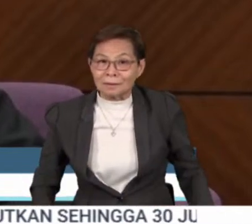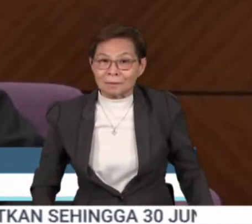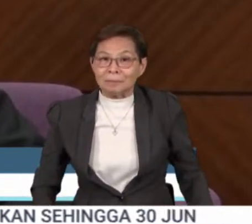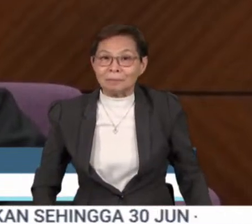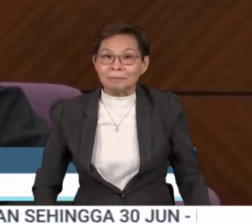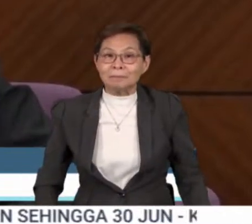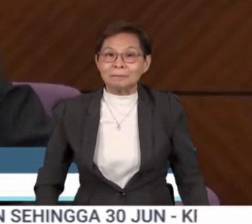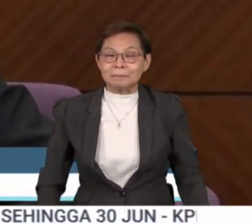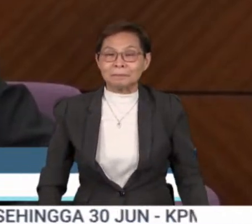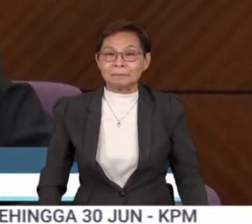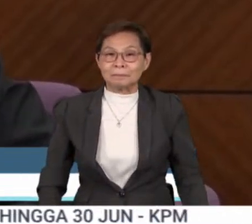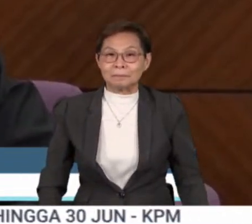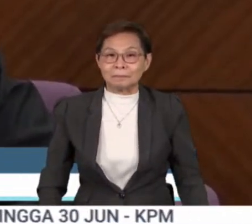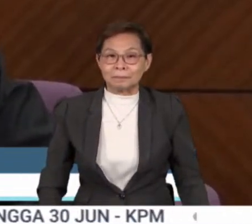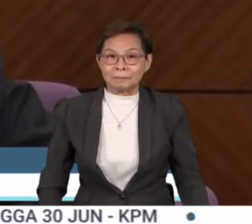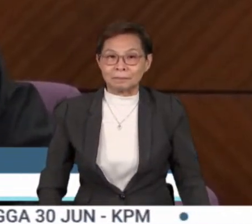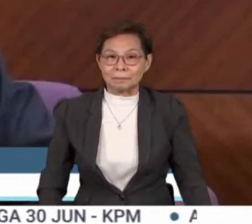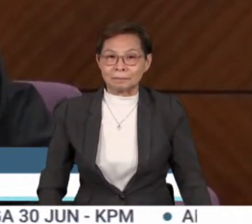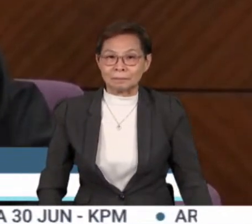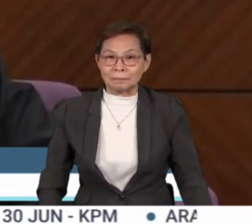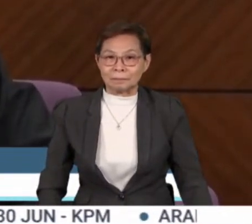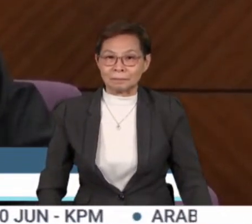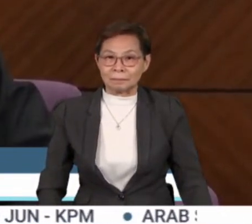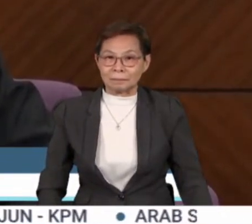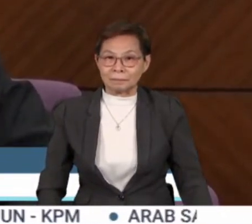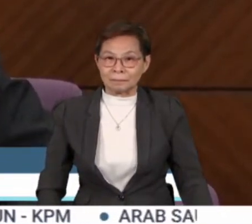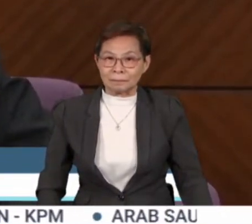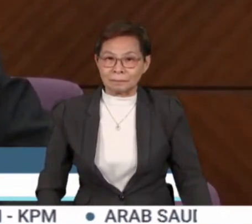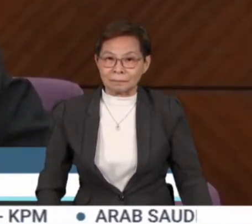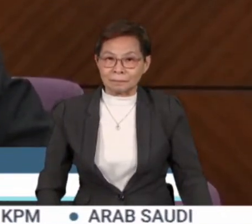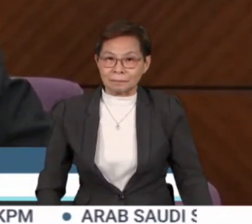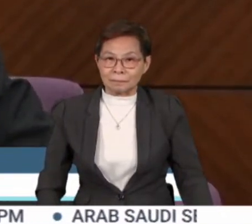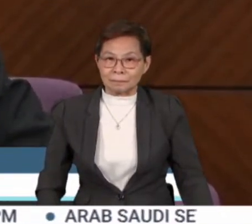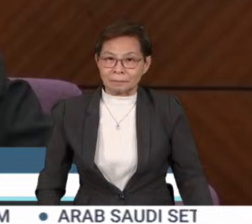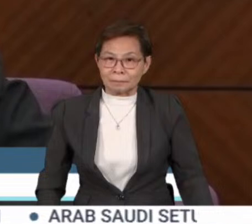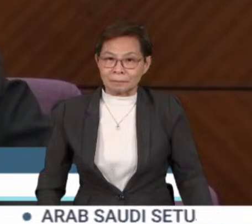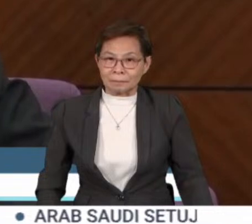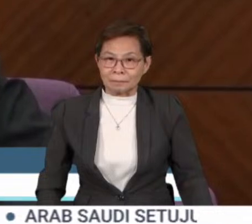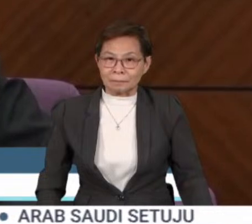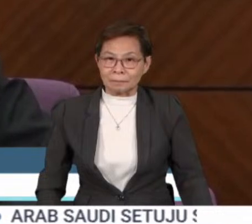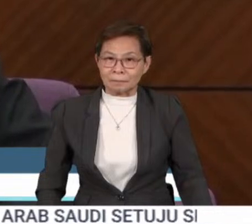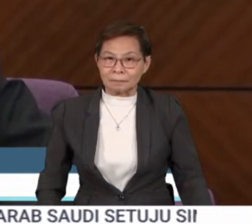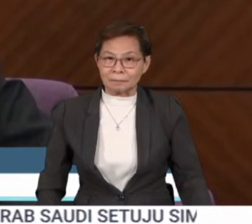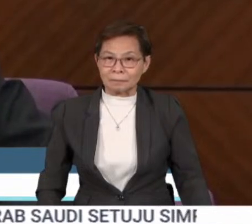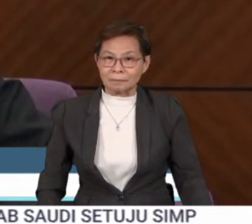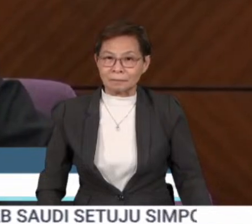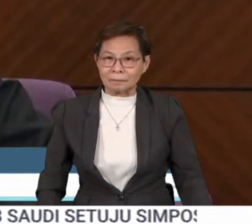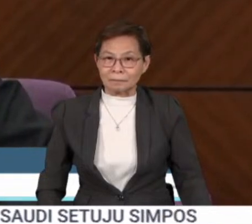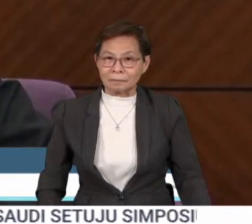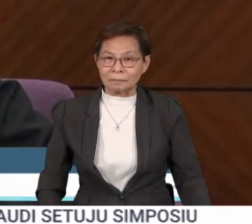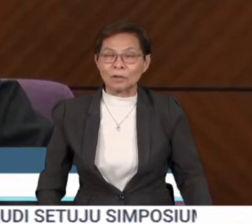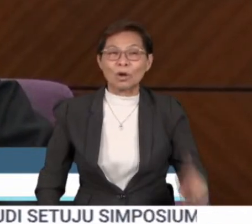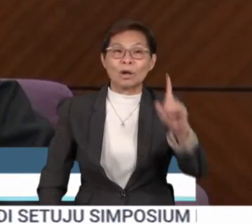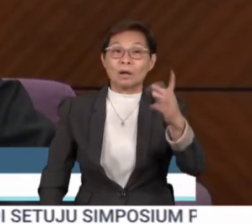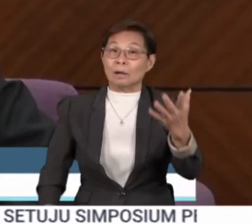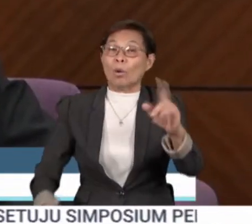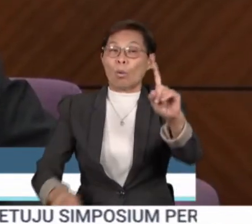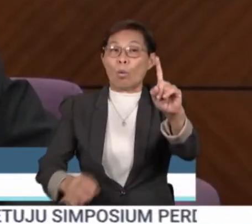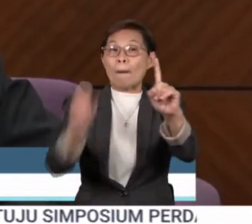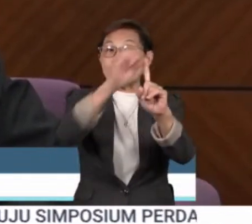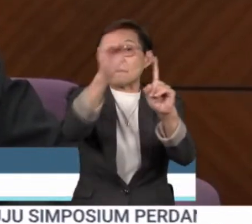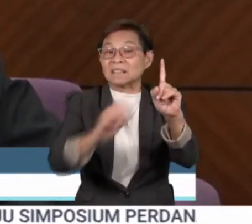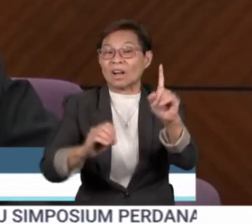speaking. The 3,000 is basically the T20 groups lah, yeah? In fact, it's not even T20. It's 1% of the